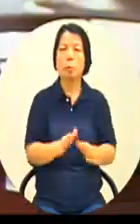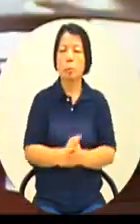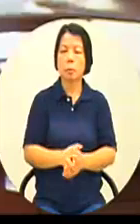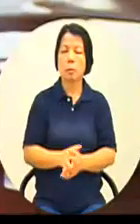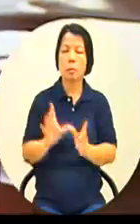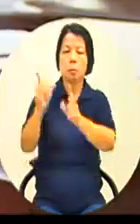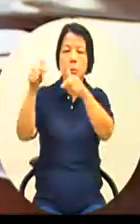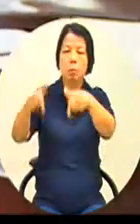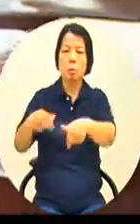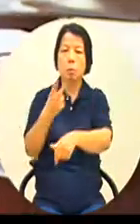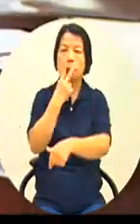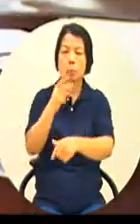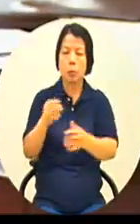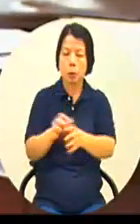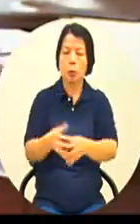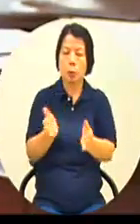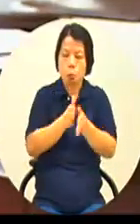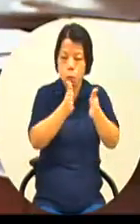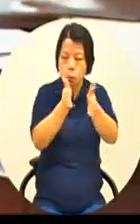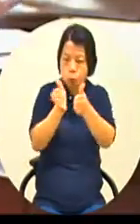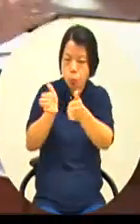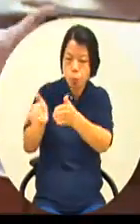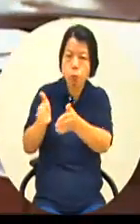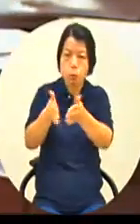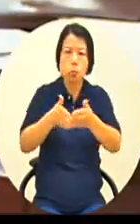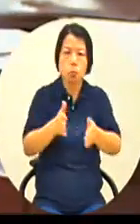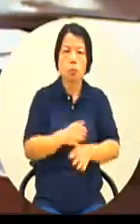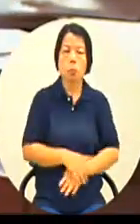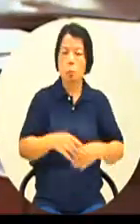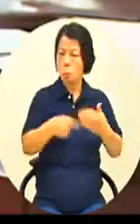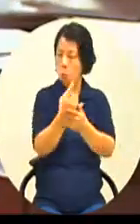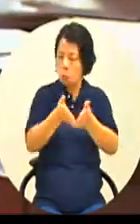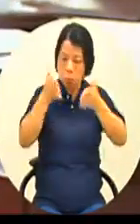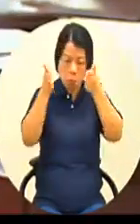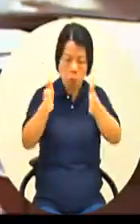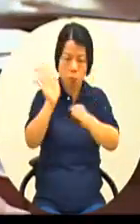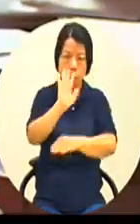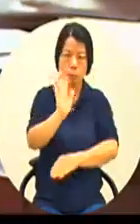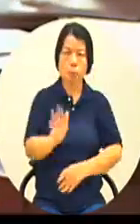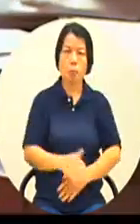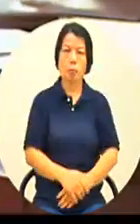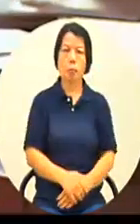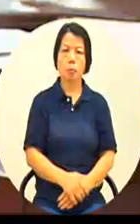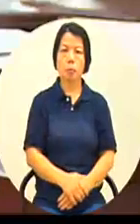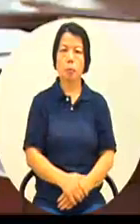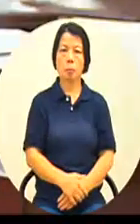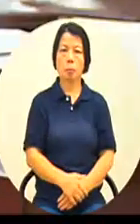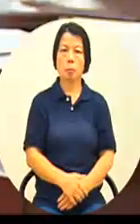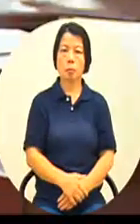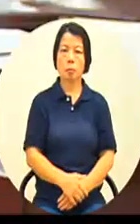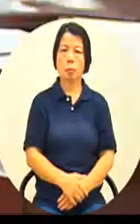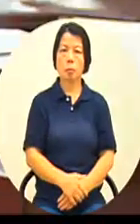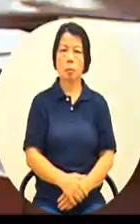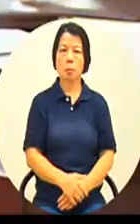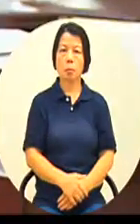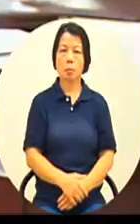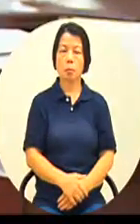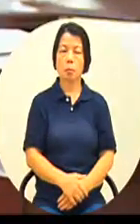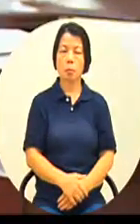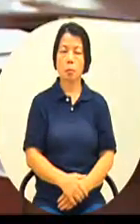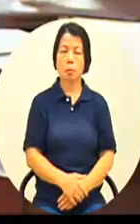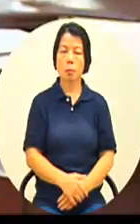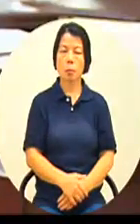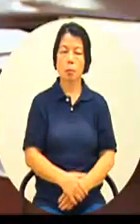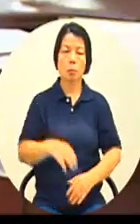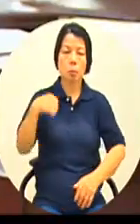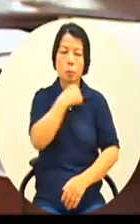加两万块，几人来分落线去，包括南向，包括其他真侪国家，咱拢会当去啦推广到咱台湾，因为咱台湾呢，